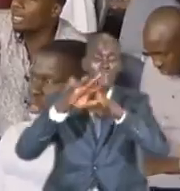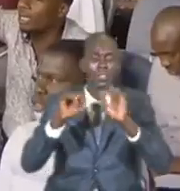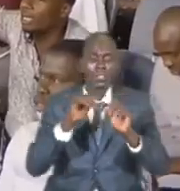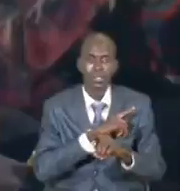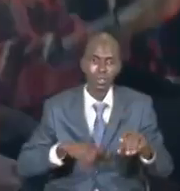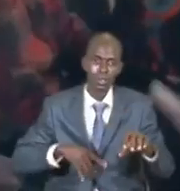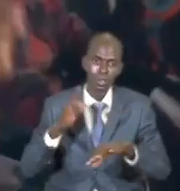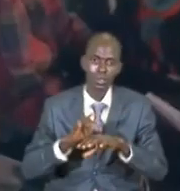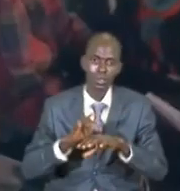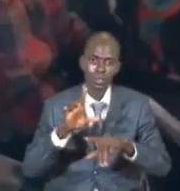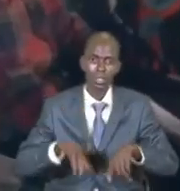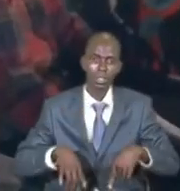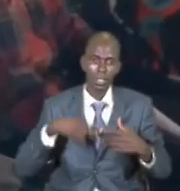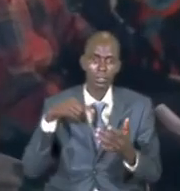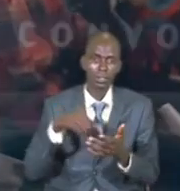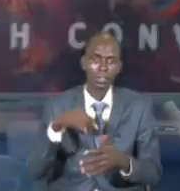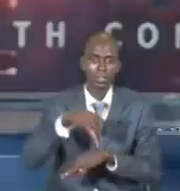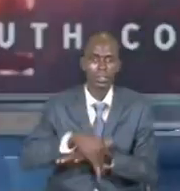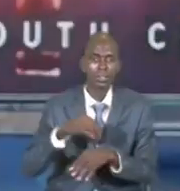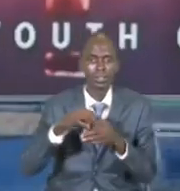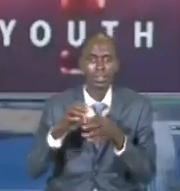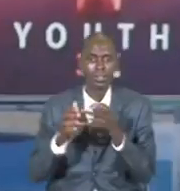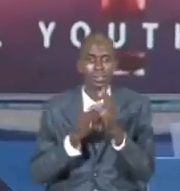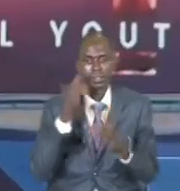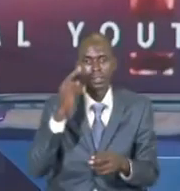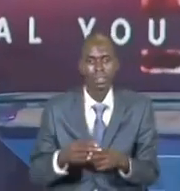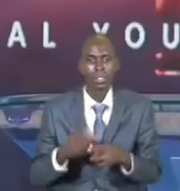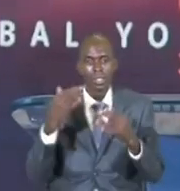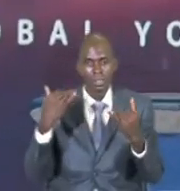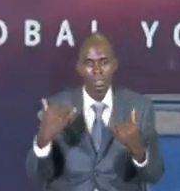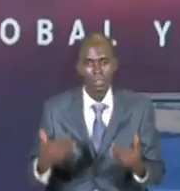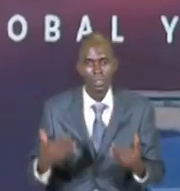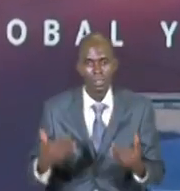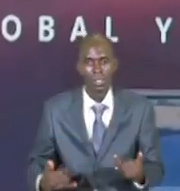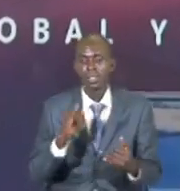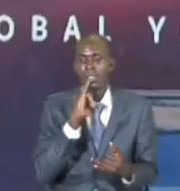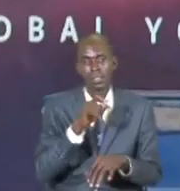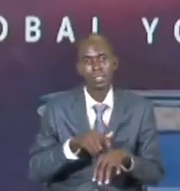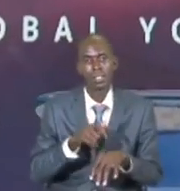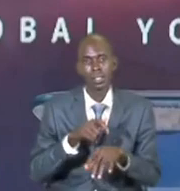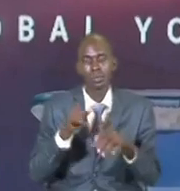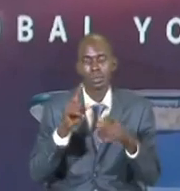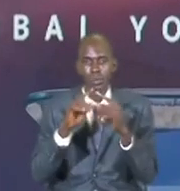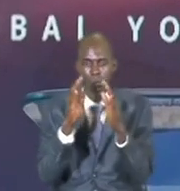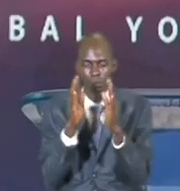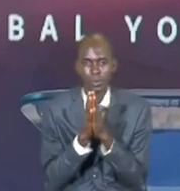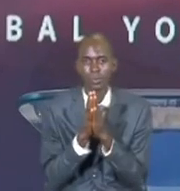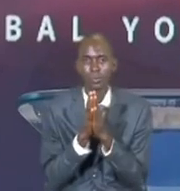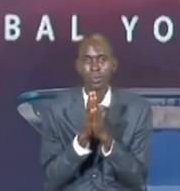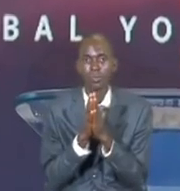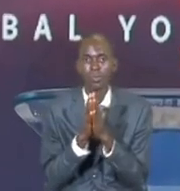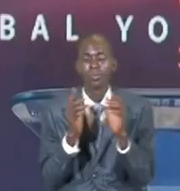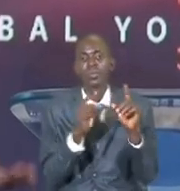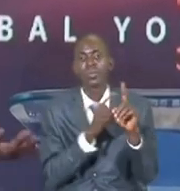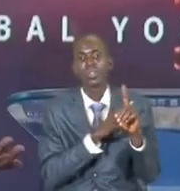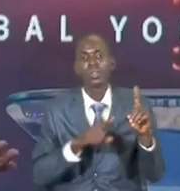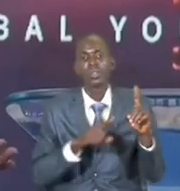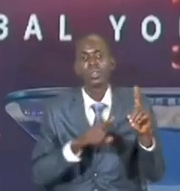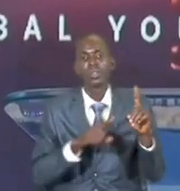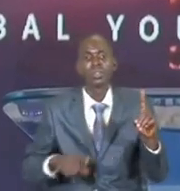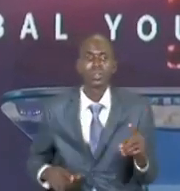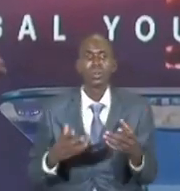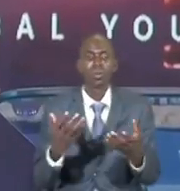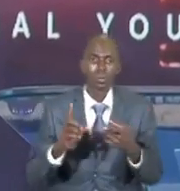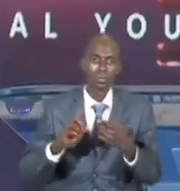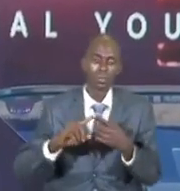gị. Hulata isi gị, mechie anya gị. Onye nwaanyị chọrọ ịmalite ọrụ ahụ ugbu a. Ọ gaghị arụ ya ma